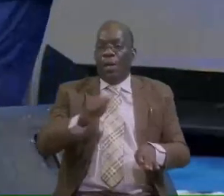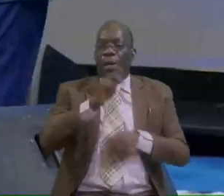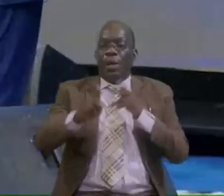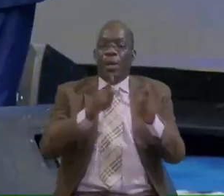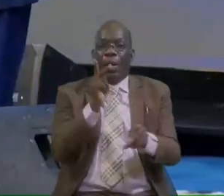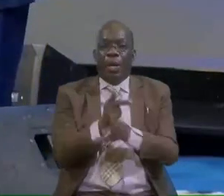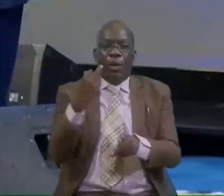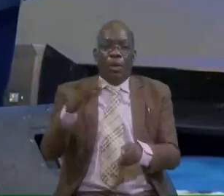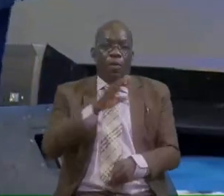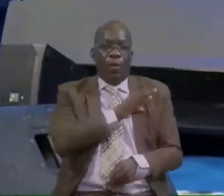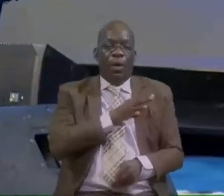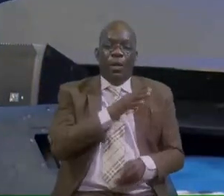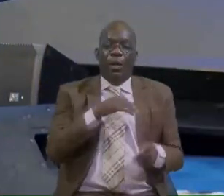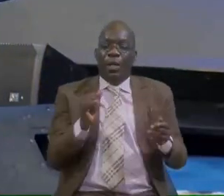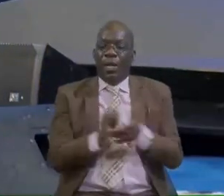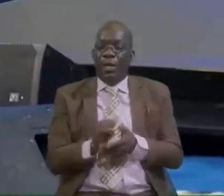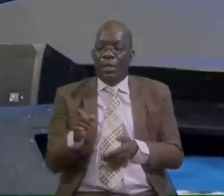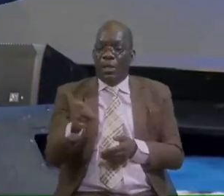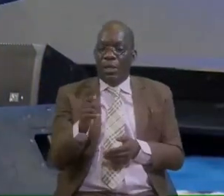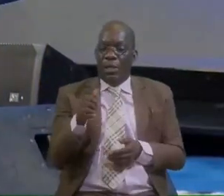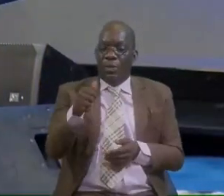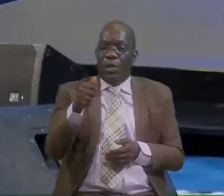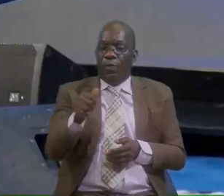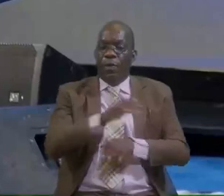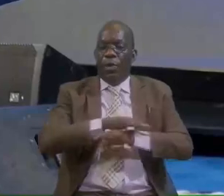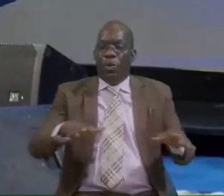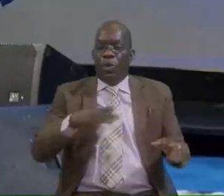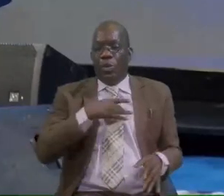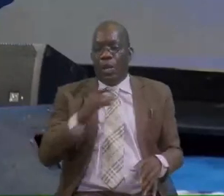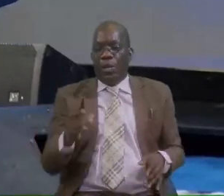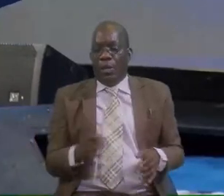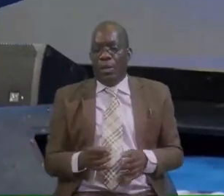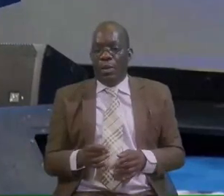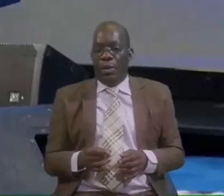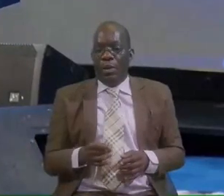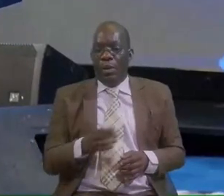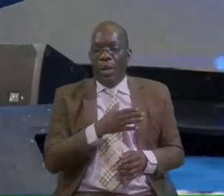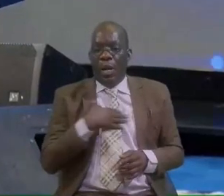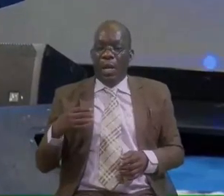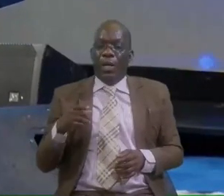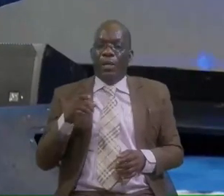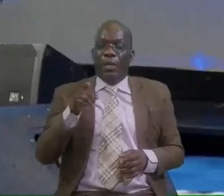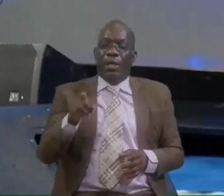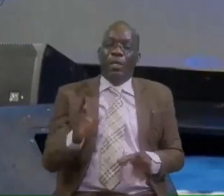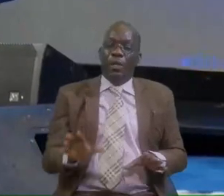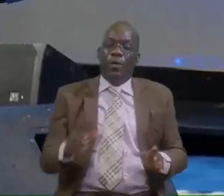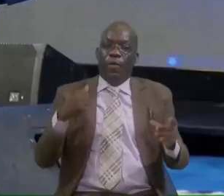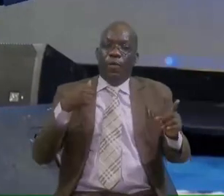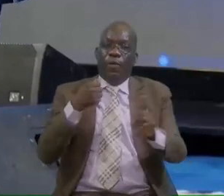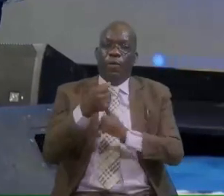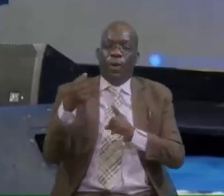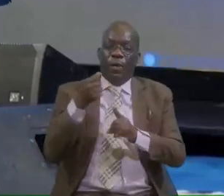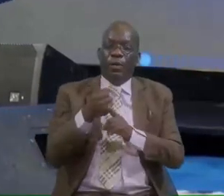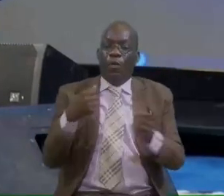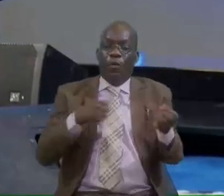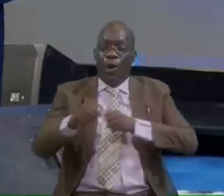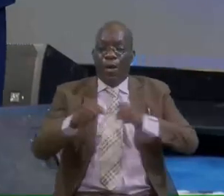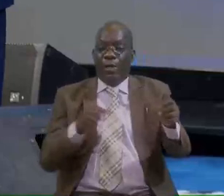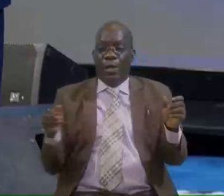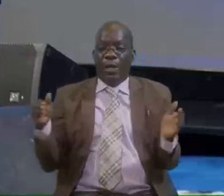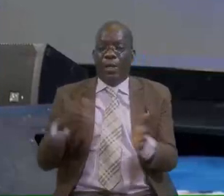caractère que lui-même n'aime pas, et il combat cela, et il